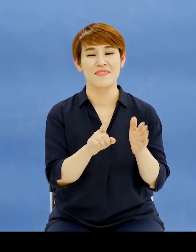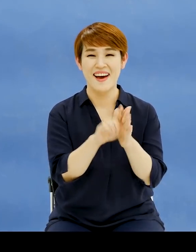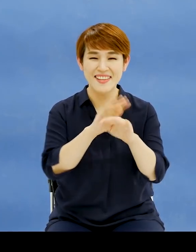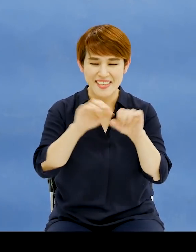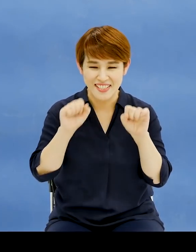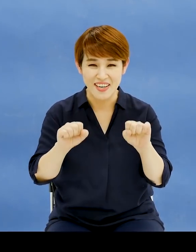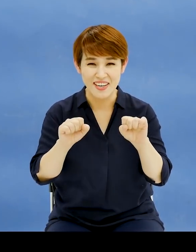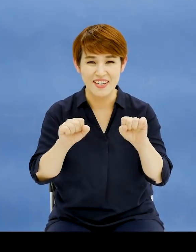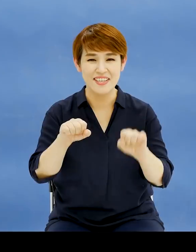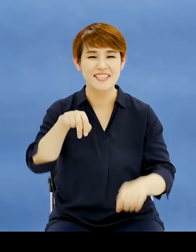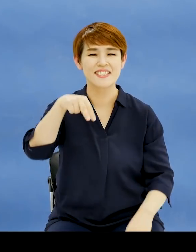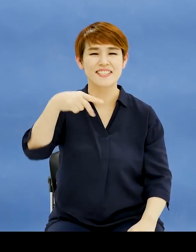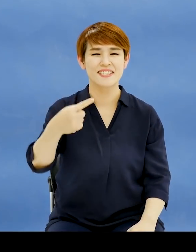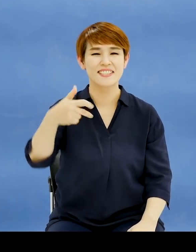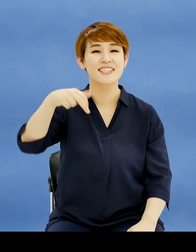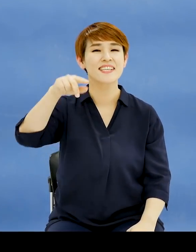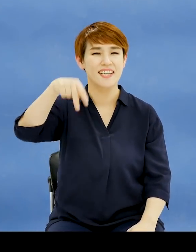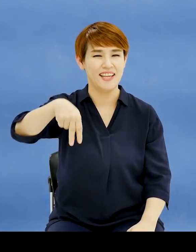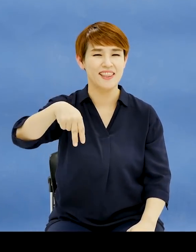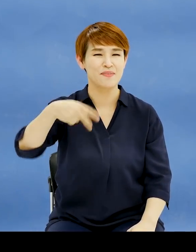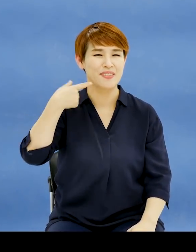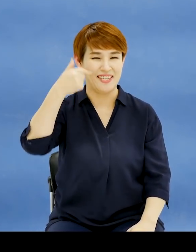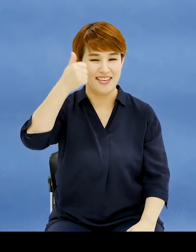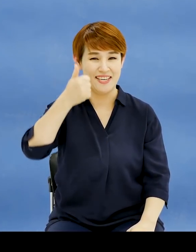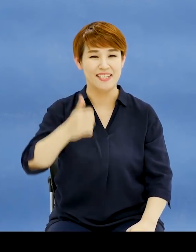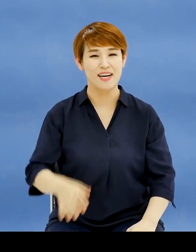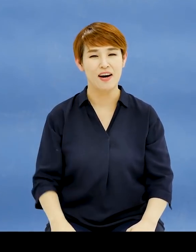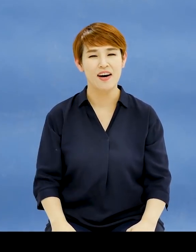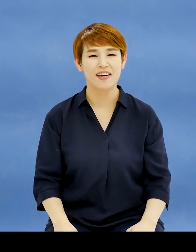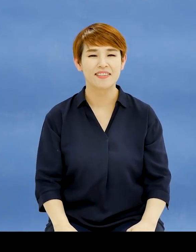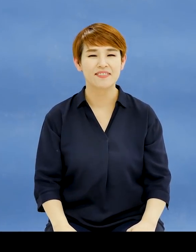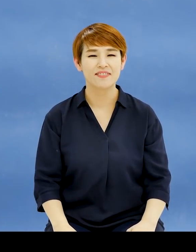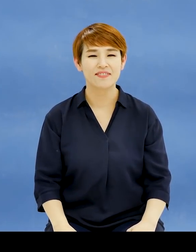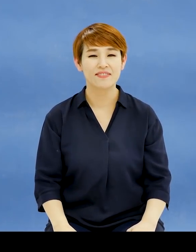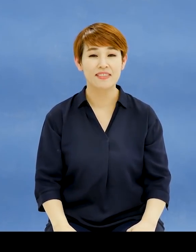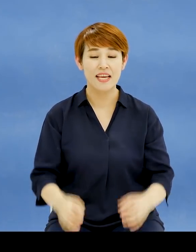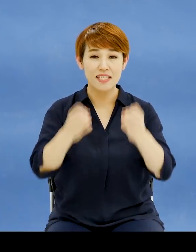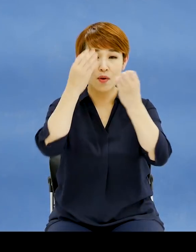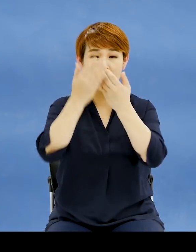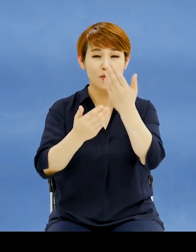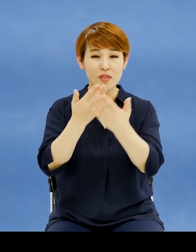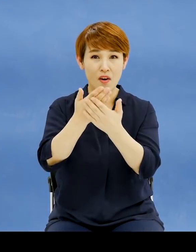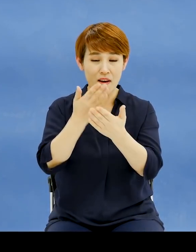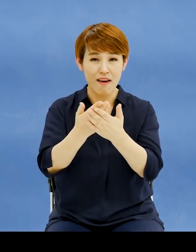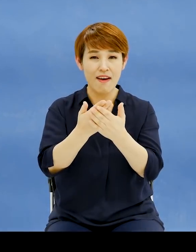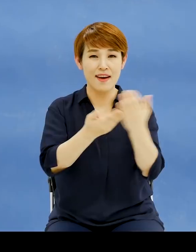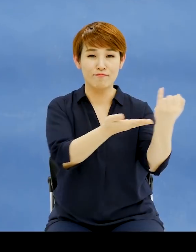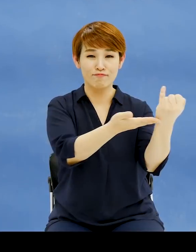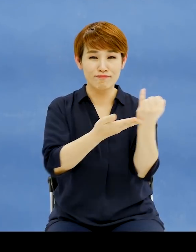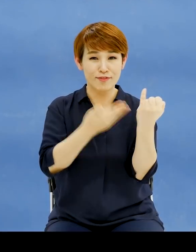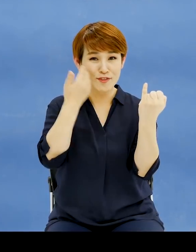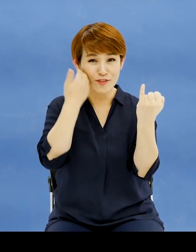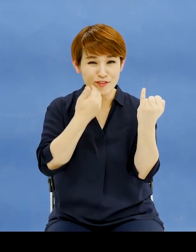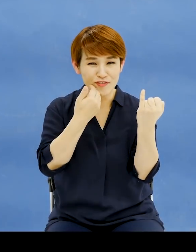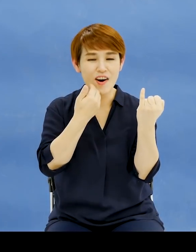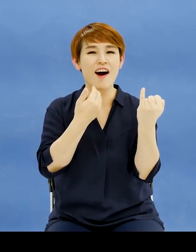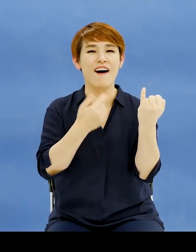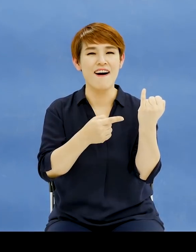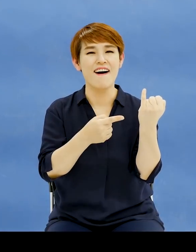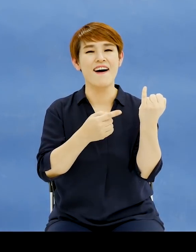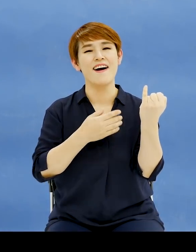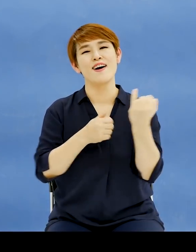me. 안녕하세요. Scott Brenner 목사입니다. You might be surprised to find me introducing the next guest on